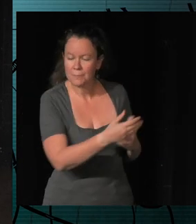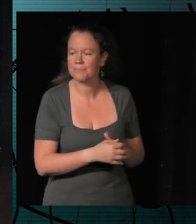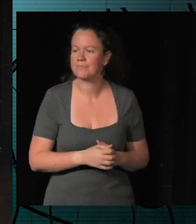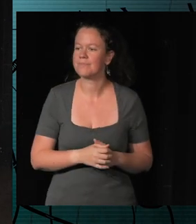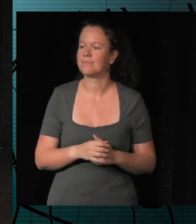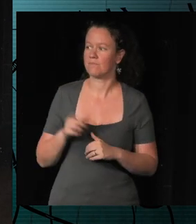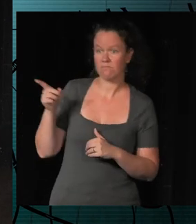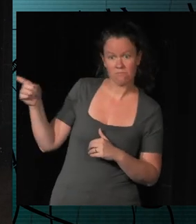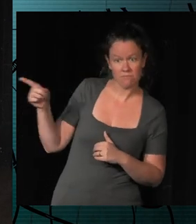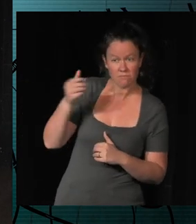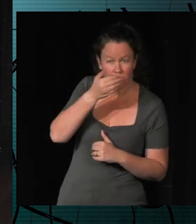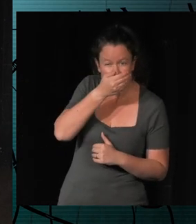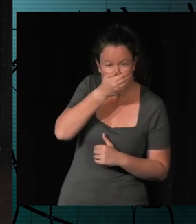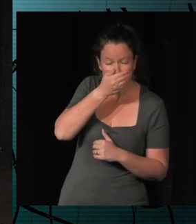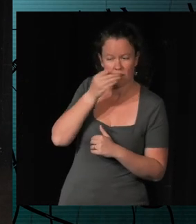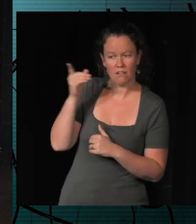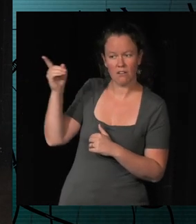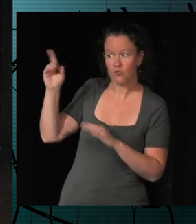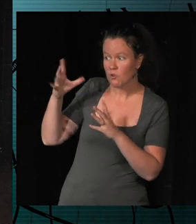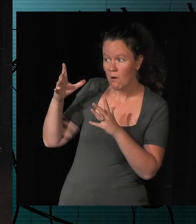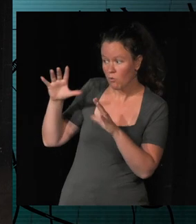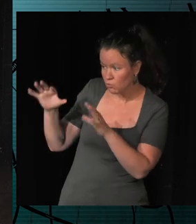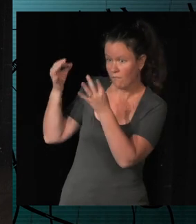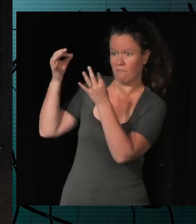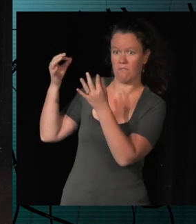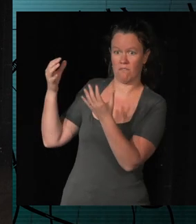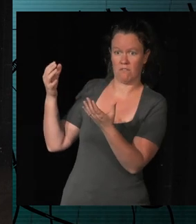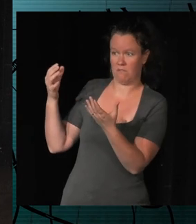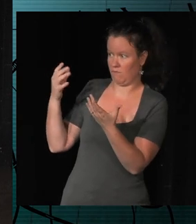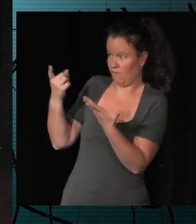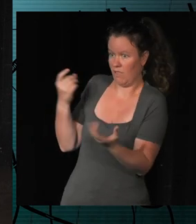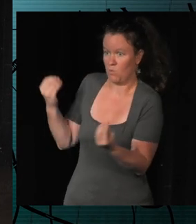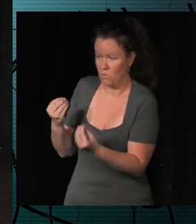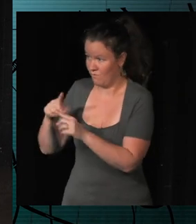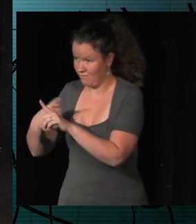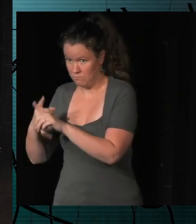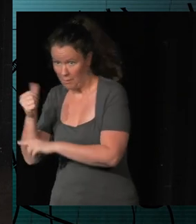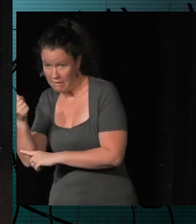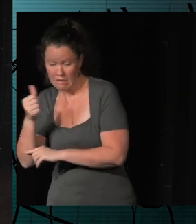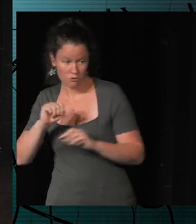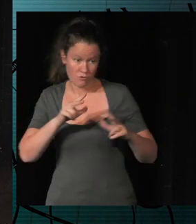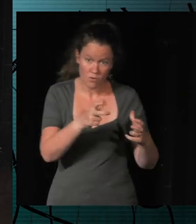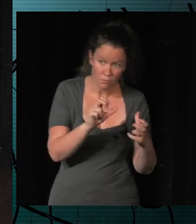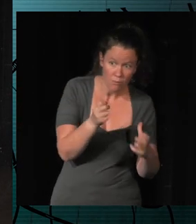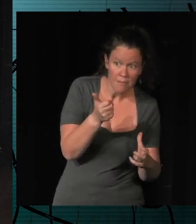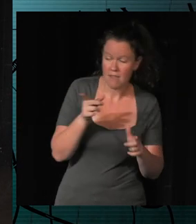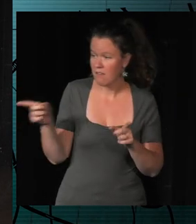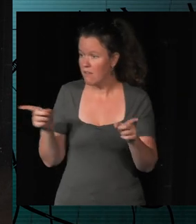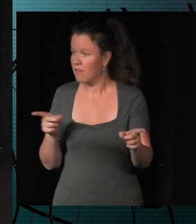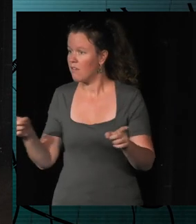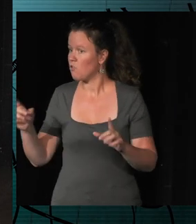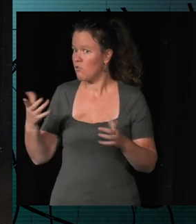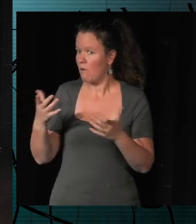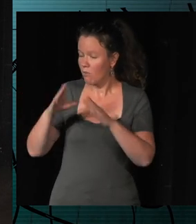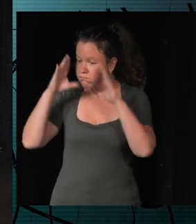été votre découverte euh avec l'univers silental est-ce que c'était le film est-ce que c'était un jeu voilà comment comment